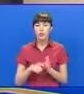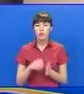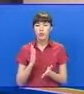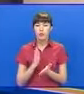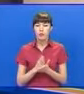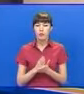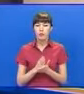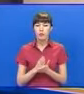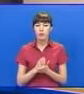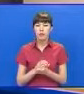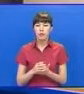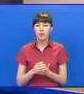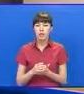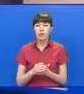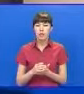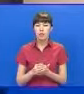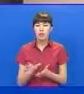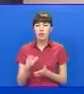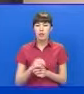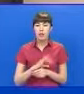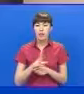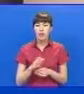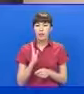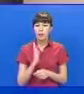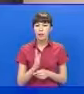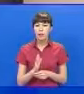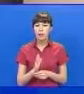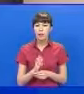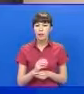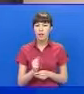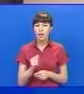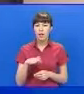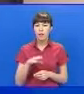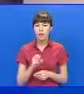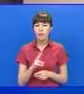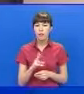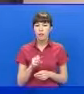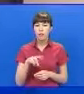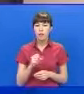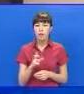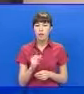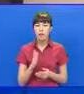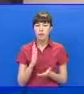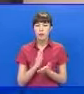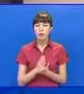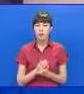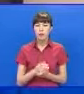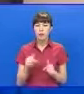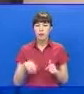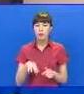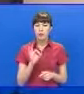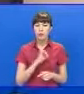неғылатын. Барлық лабораториямыз қамтылған. Автоклавымыз бар. Автоклавымызда жаңағы осы жерде қолданылған